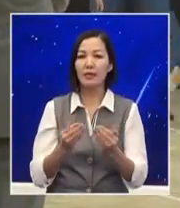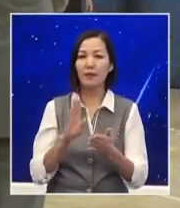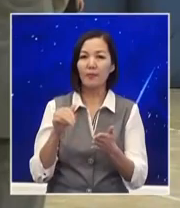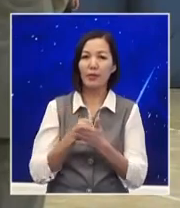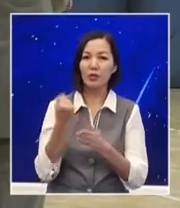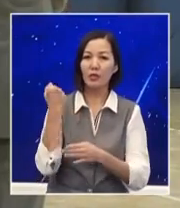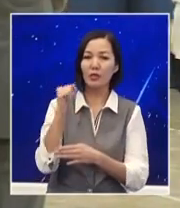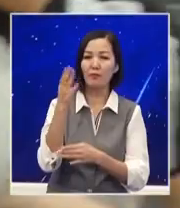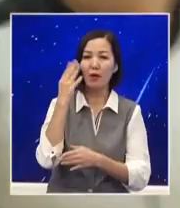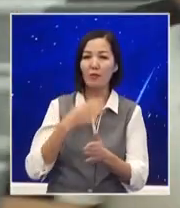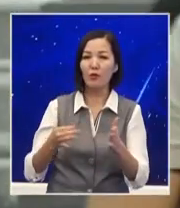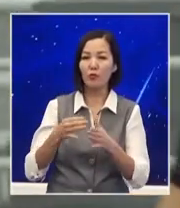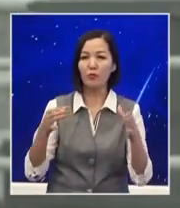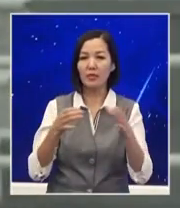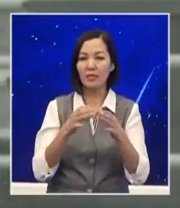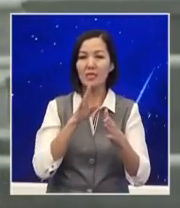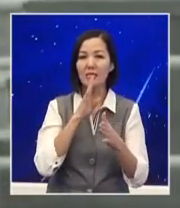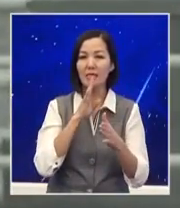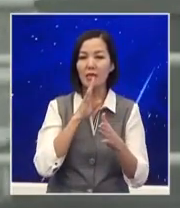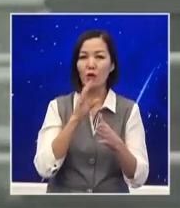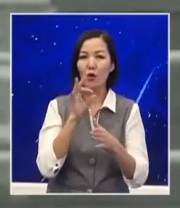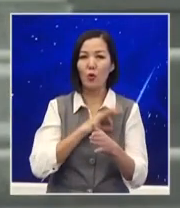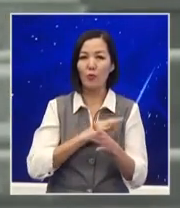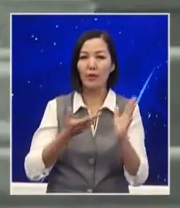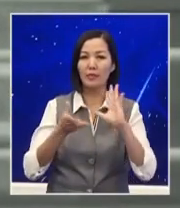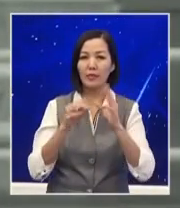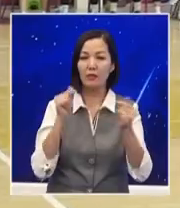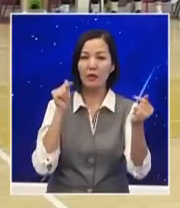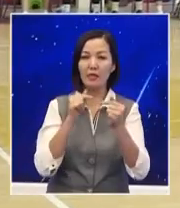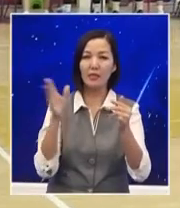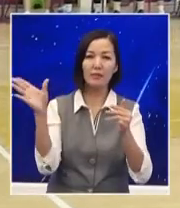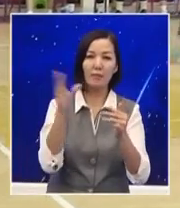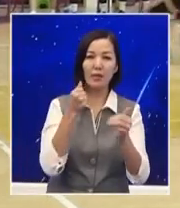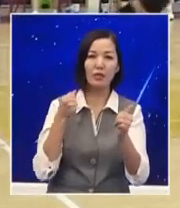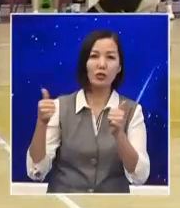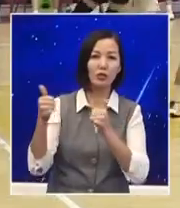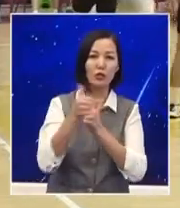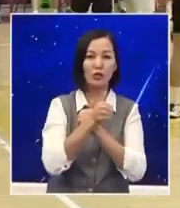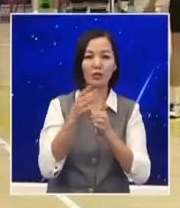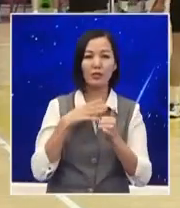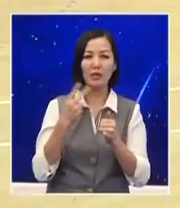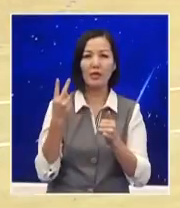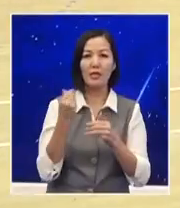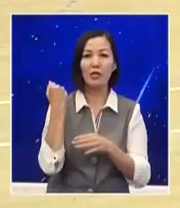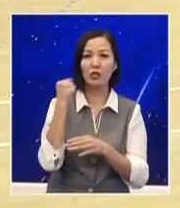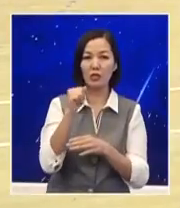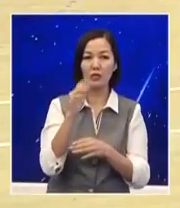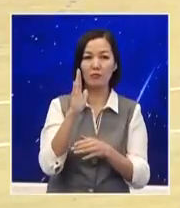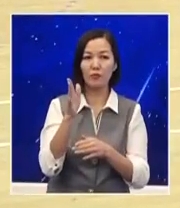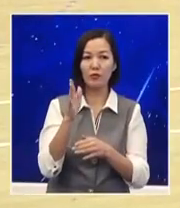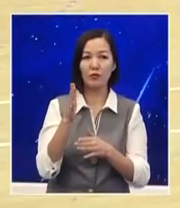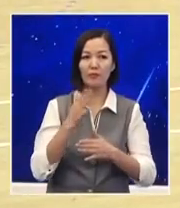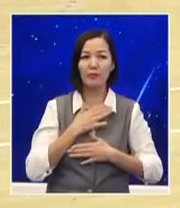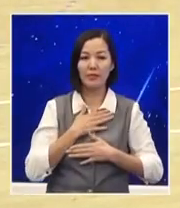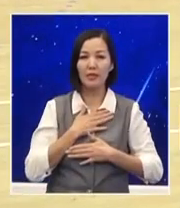жүлденің негізгі үміткер Алматы облысының қыздары. Олар ұпай саны бойынша қарсыластарынан оқ бойы озып кеткен. Екі жеңіс алсақ осы жерде бізді